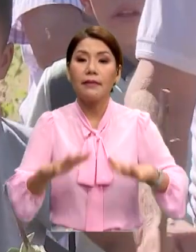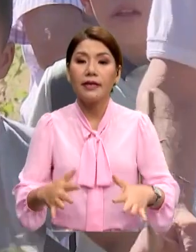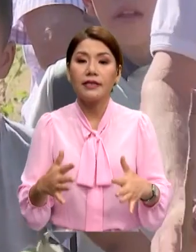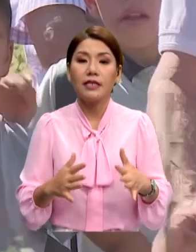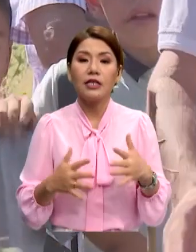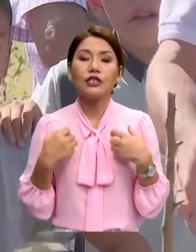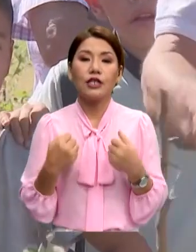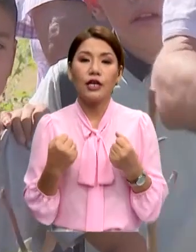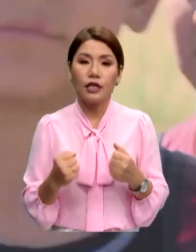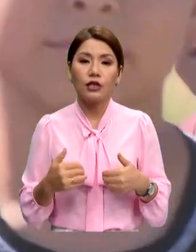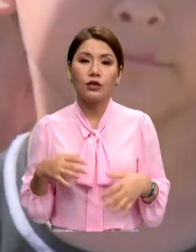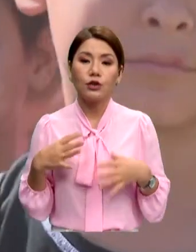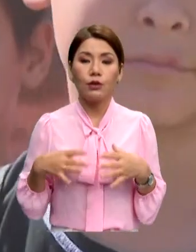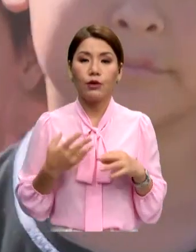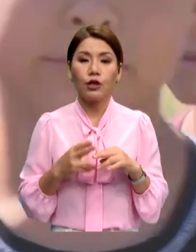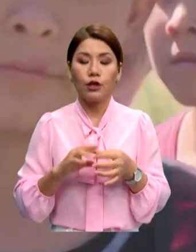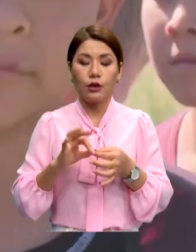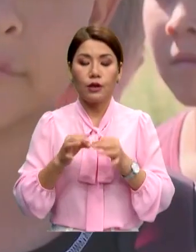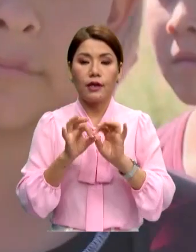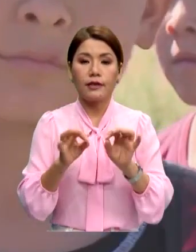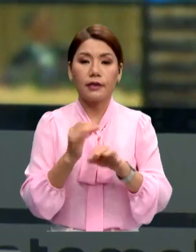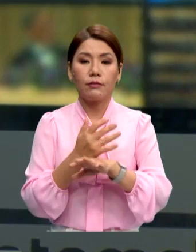занятий спортом. Марина Низовкина разбиралась.